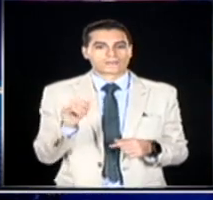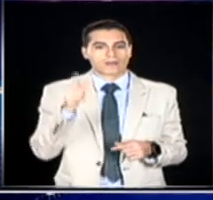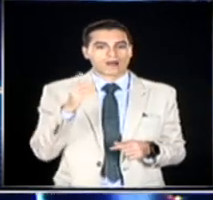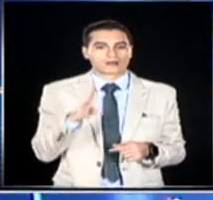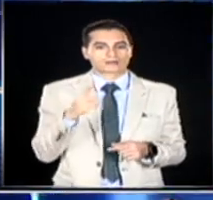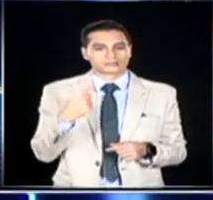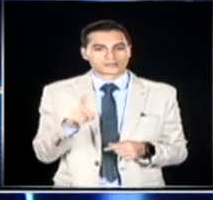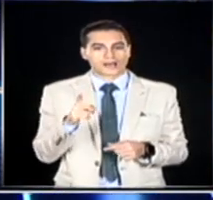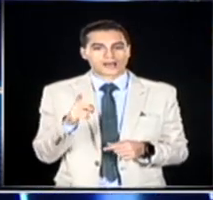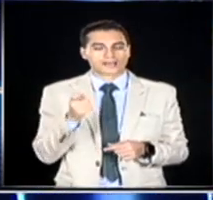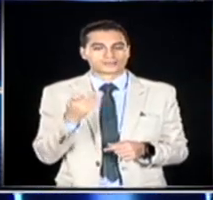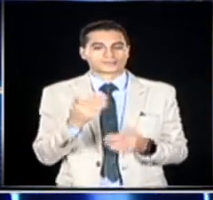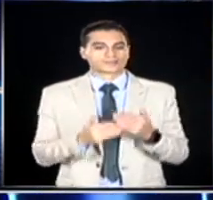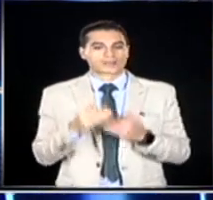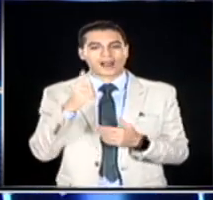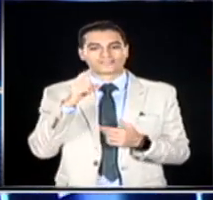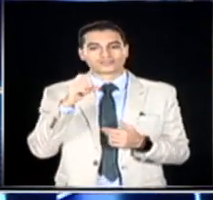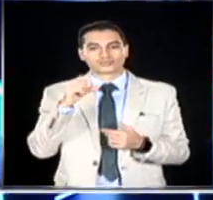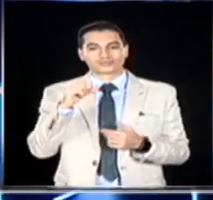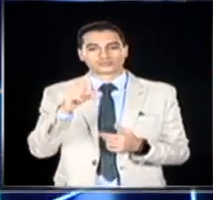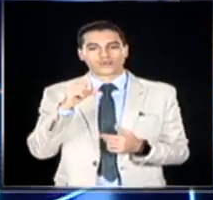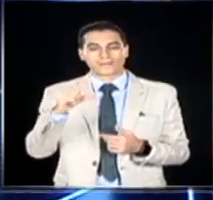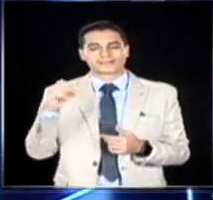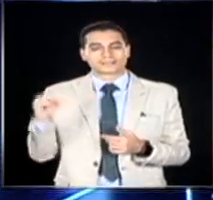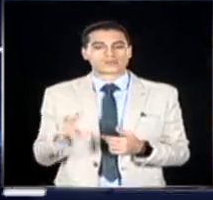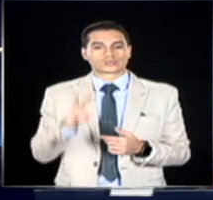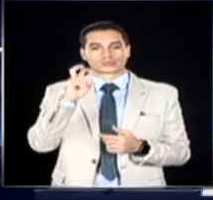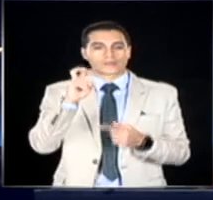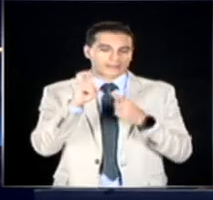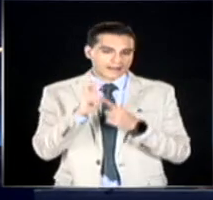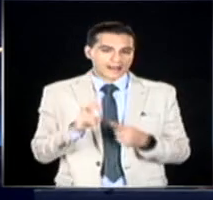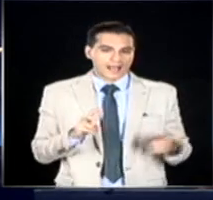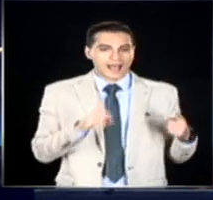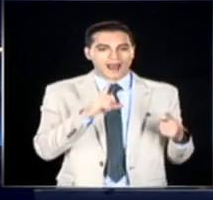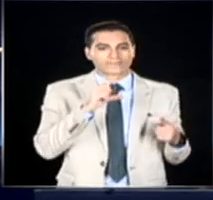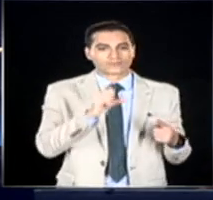من 1979 ل